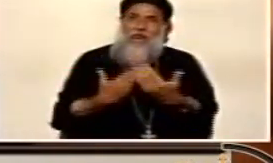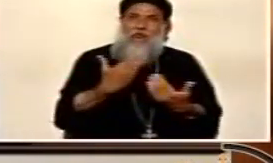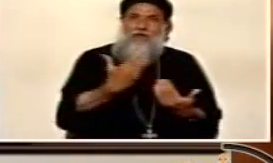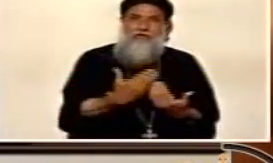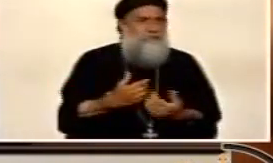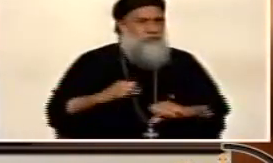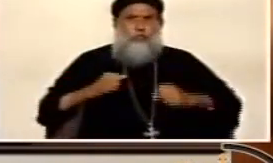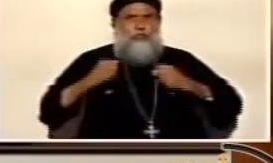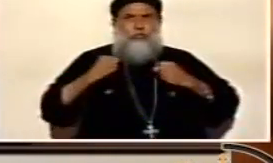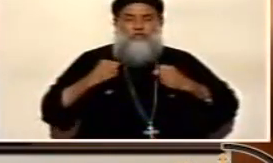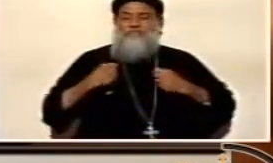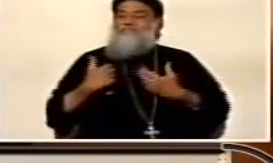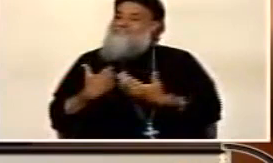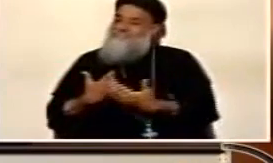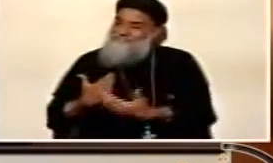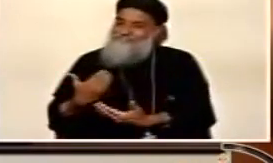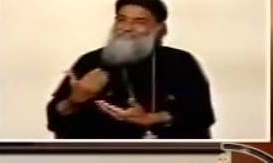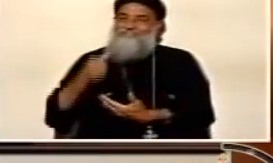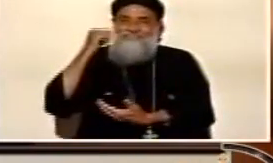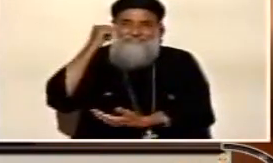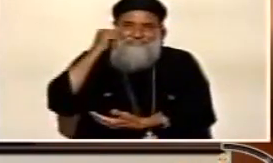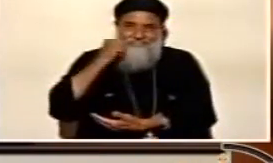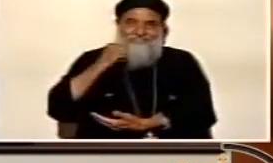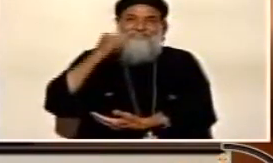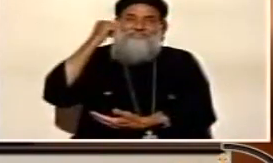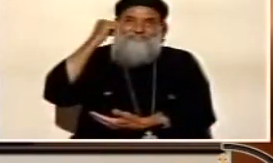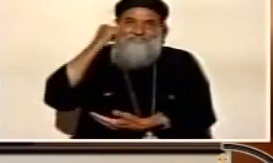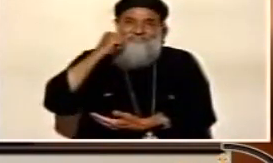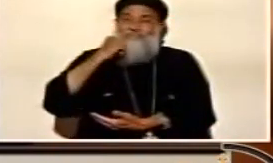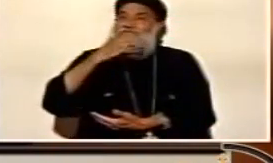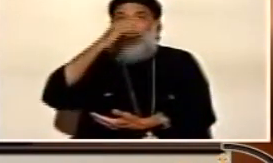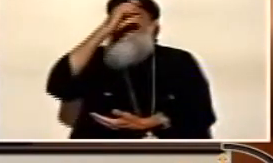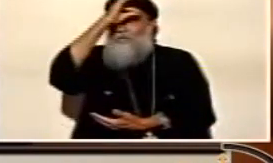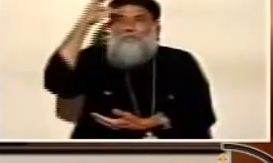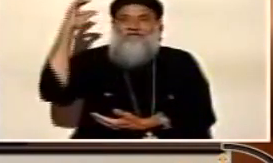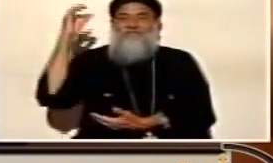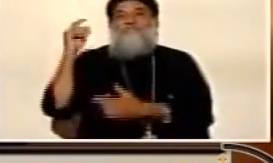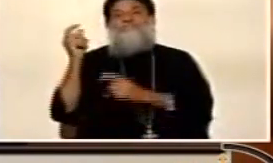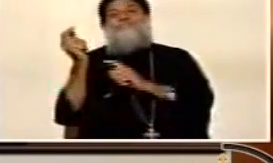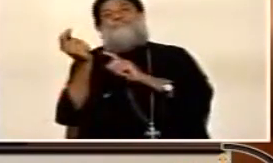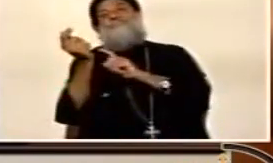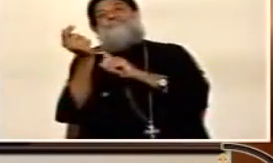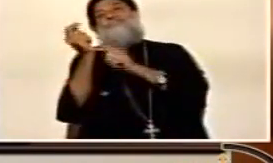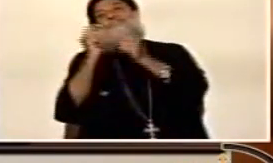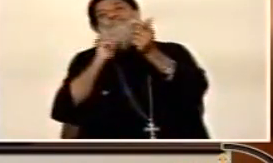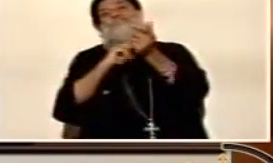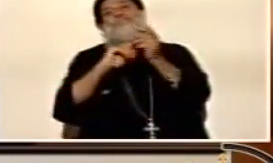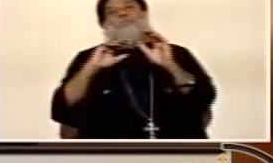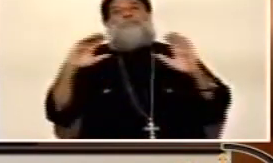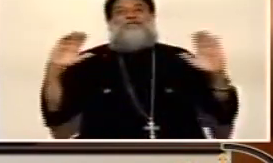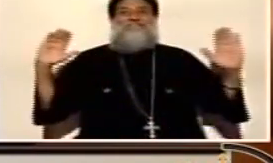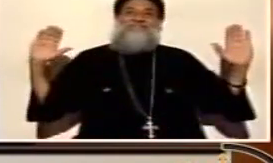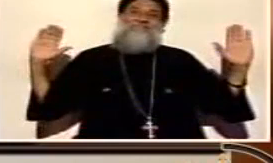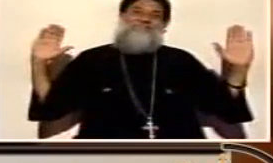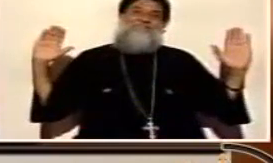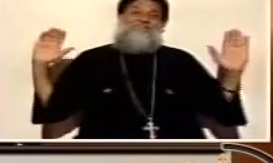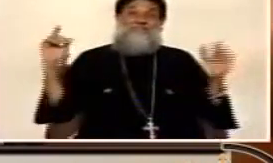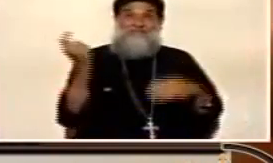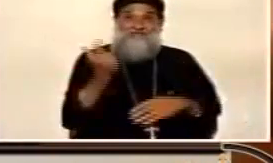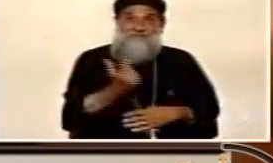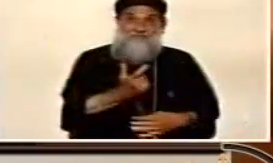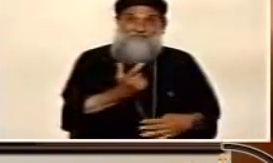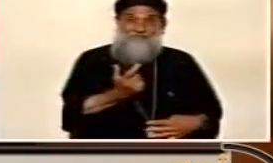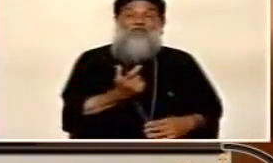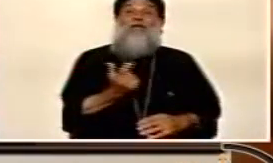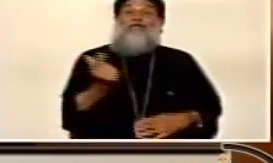عشان كده مهم قوي إن احنا نتمثل بهذه الصورة الجميلة أو تلك الأيقونة الرائعة اللي